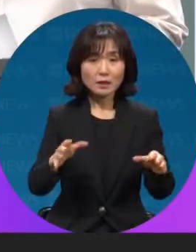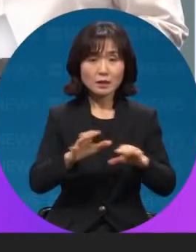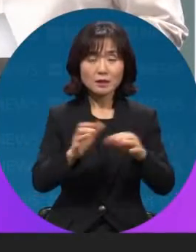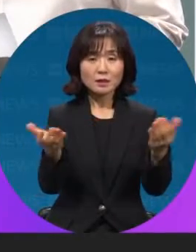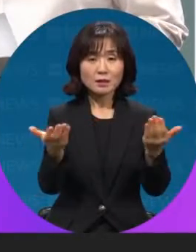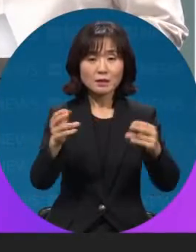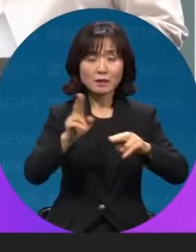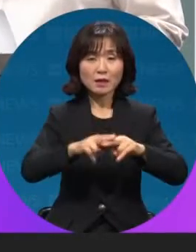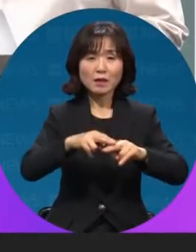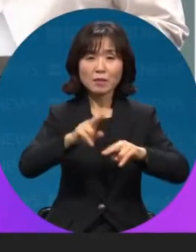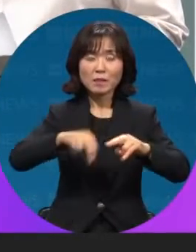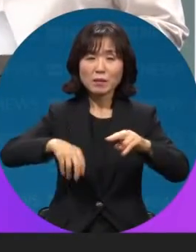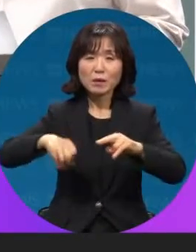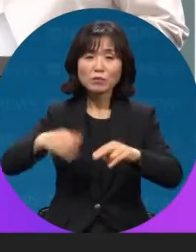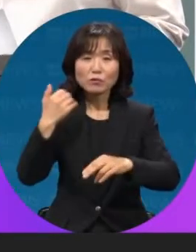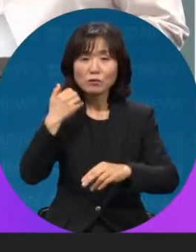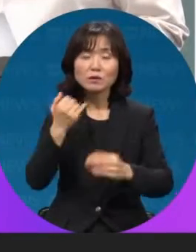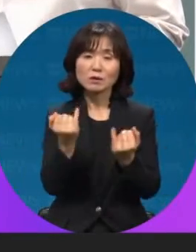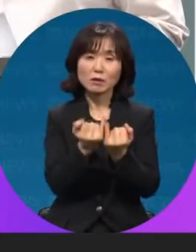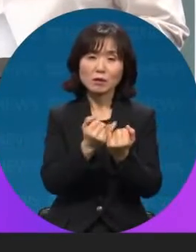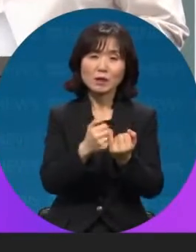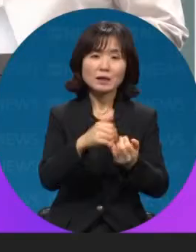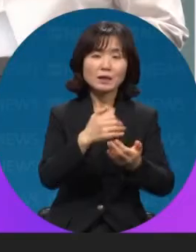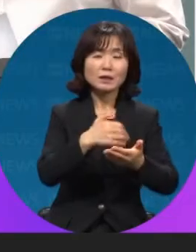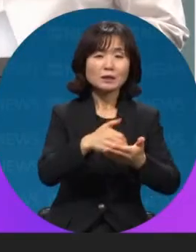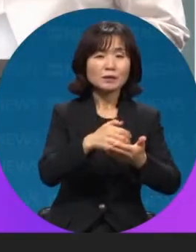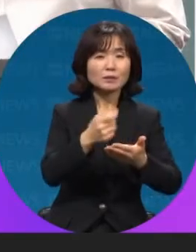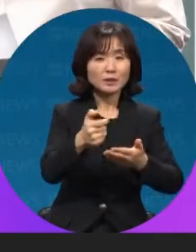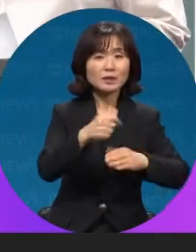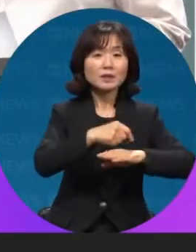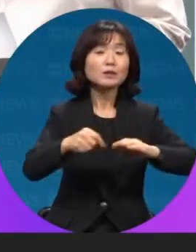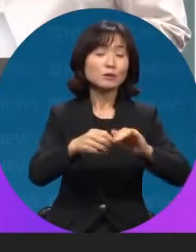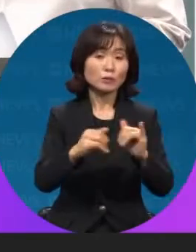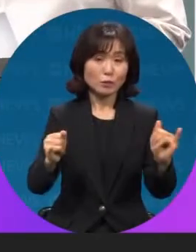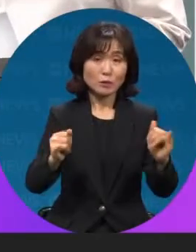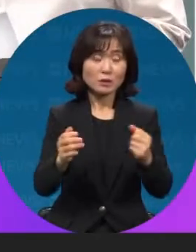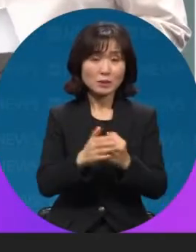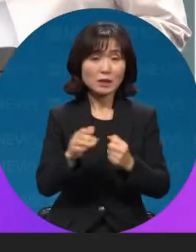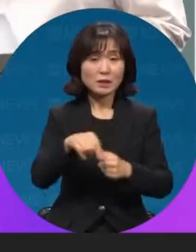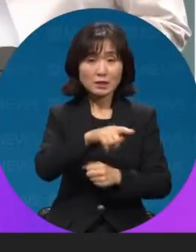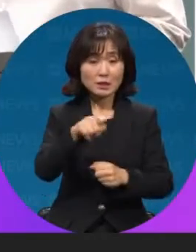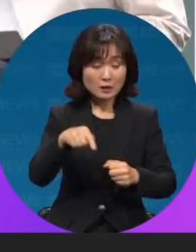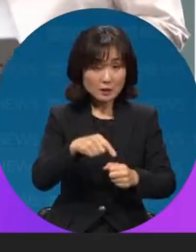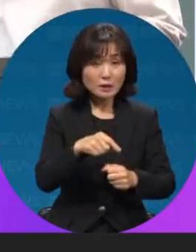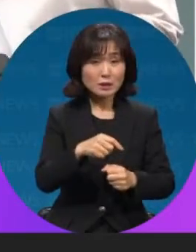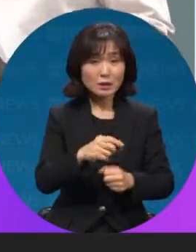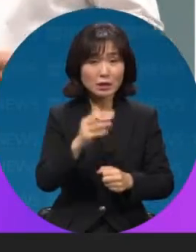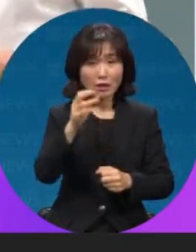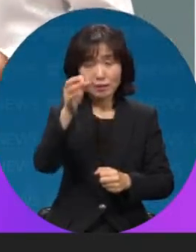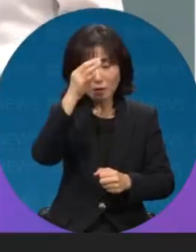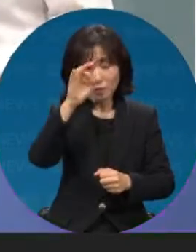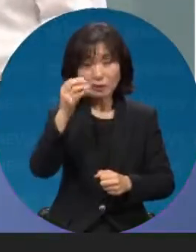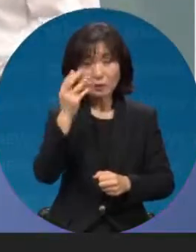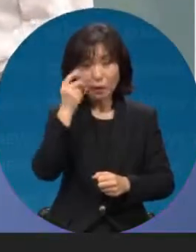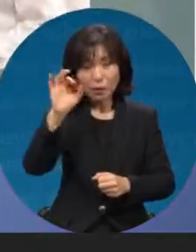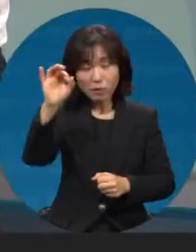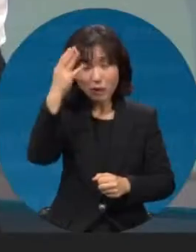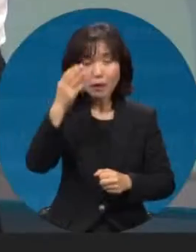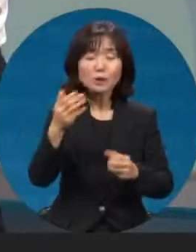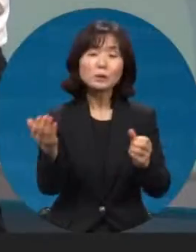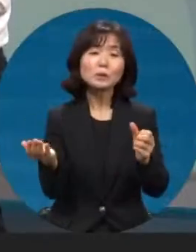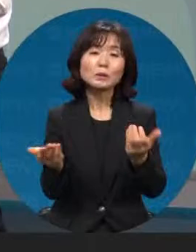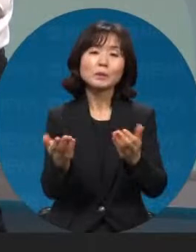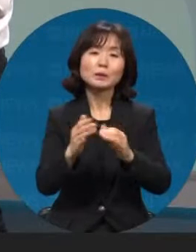잃었던 것 역시 여성과 소수 인종 이어서 이들을 숙련 된 노동자 로 길을 방안에 마련하자 목소리가 높습니다